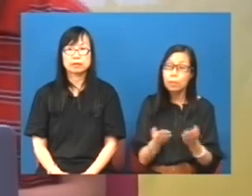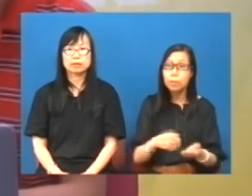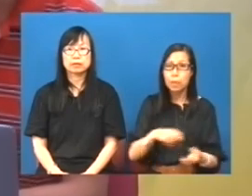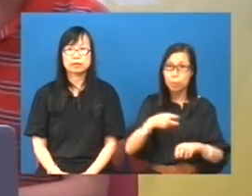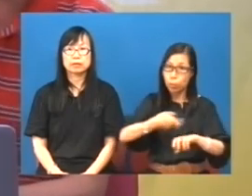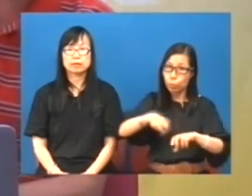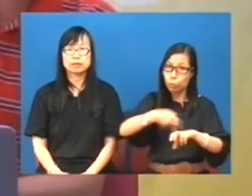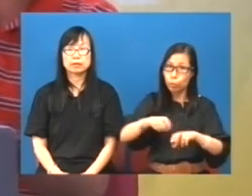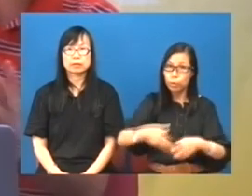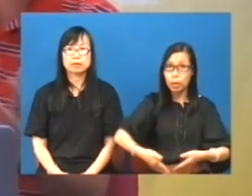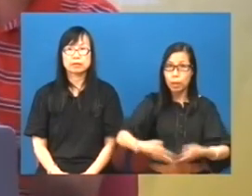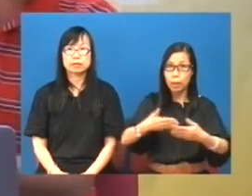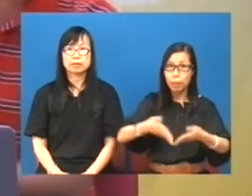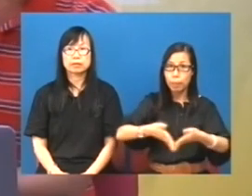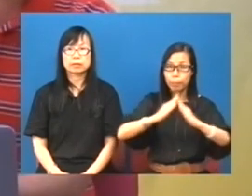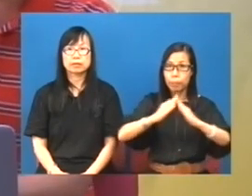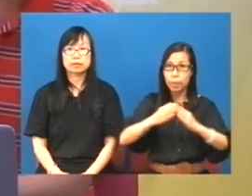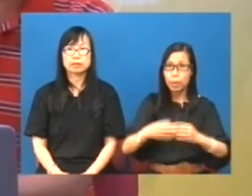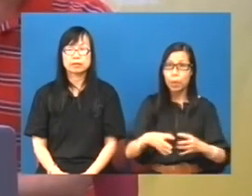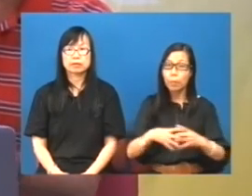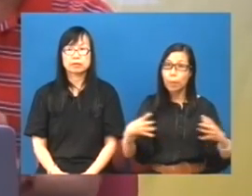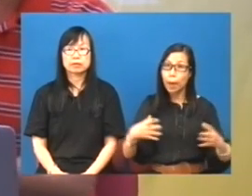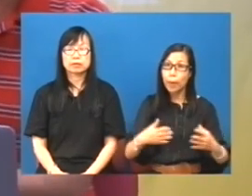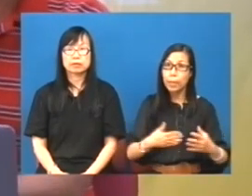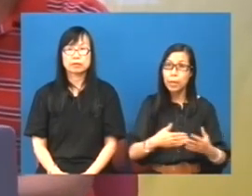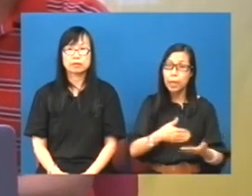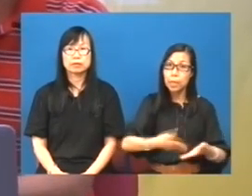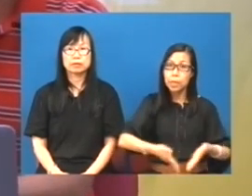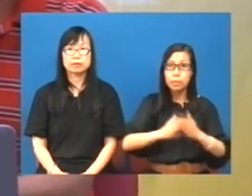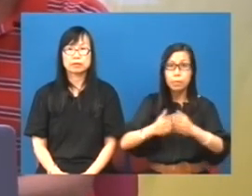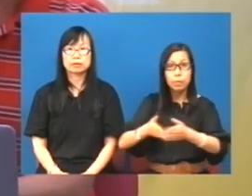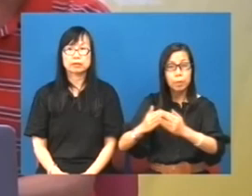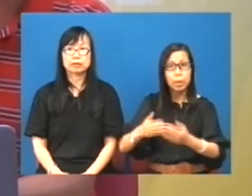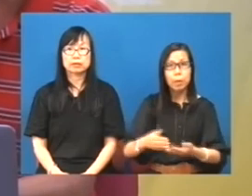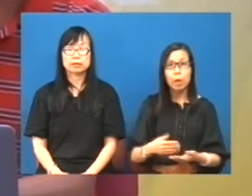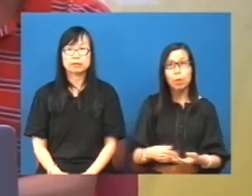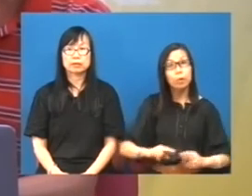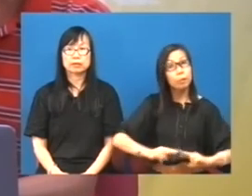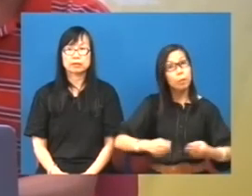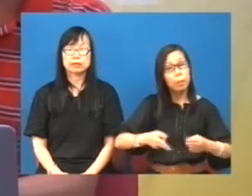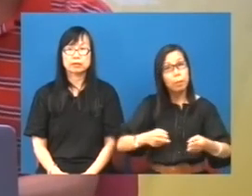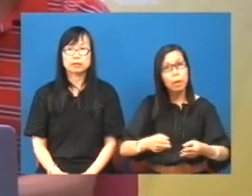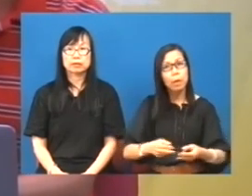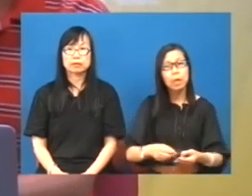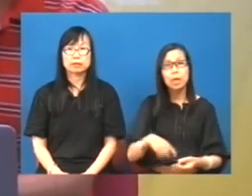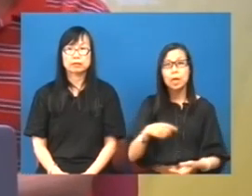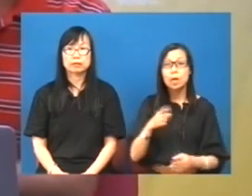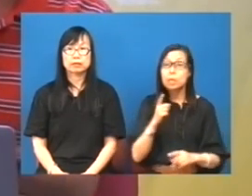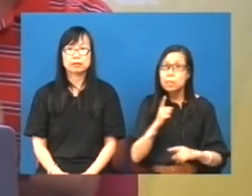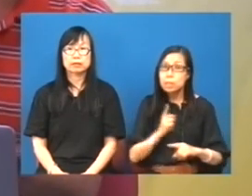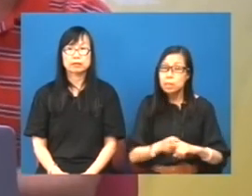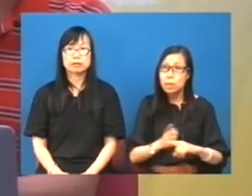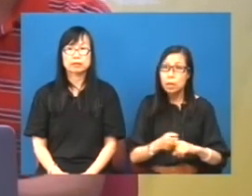搞一些大型的設施以賺錢或者發展振興經濟為名但實際上將利益